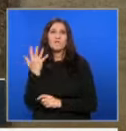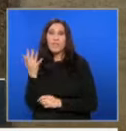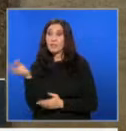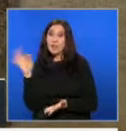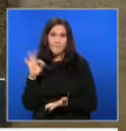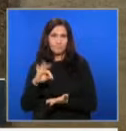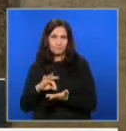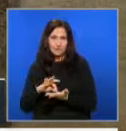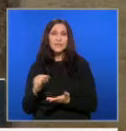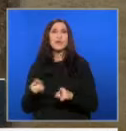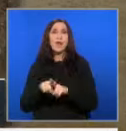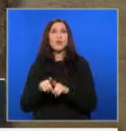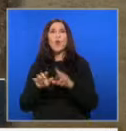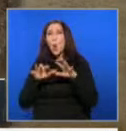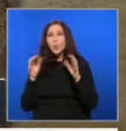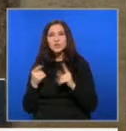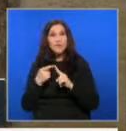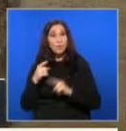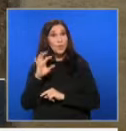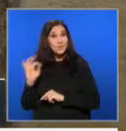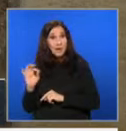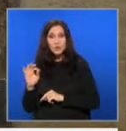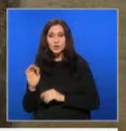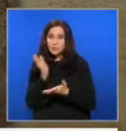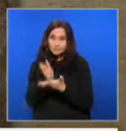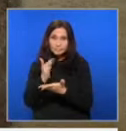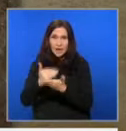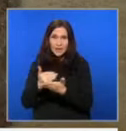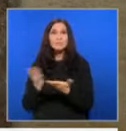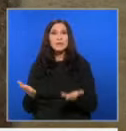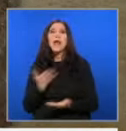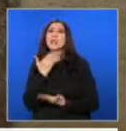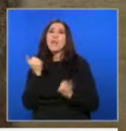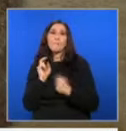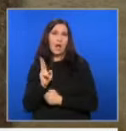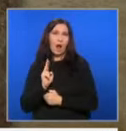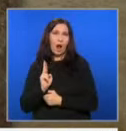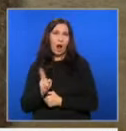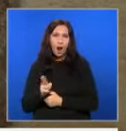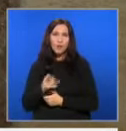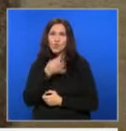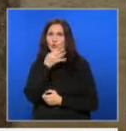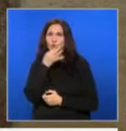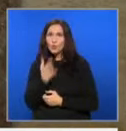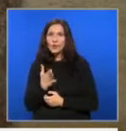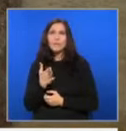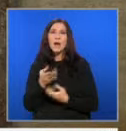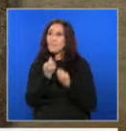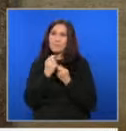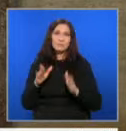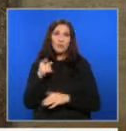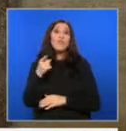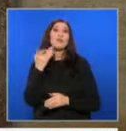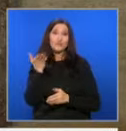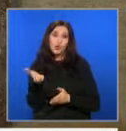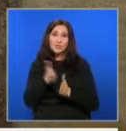да пристигне като количество и от понеделник ще бъде разпределен. Няма как да осигурим безплатно това на